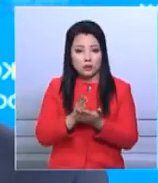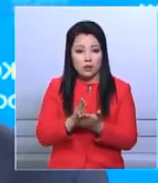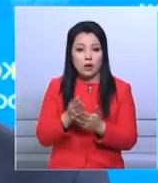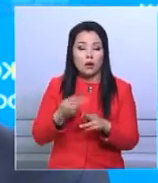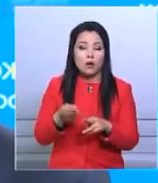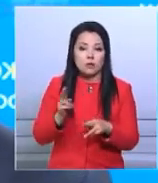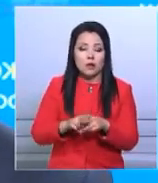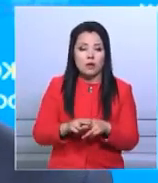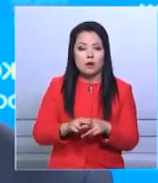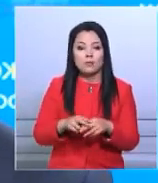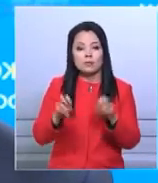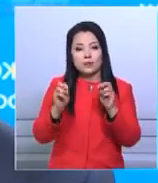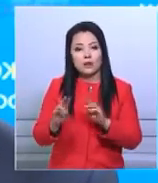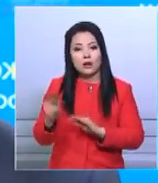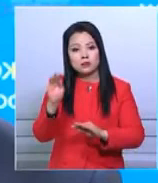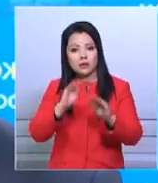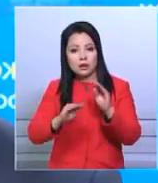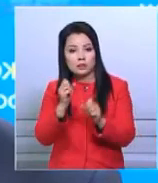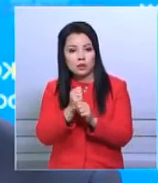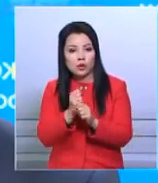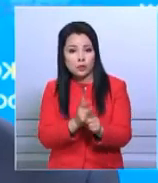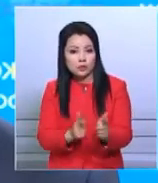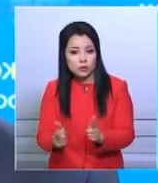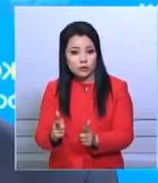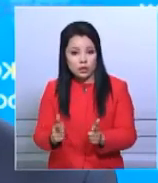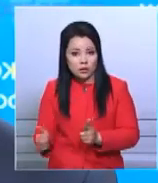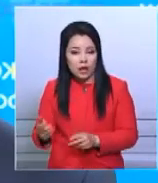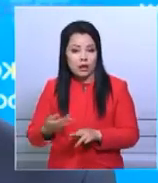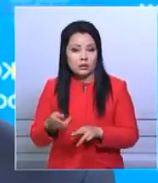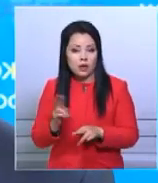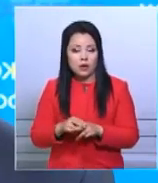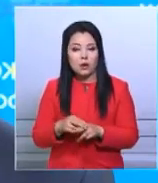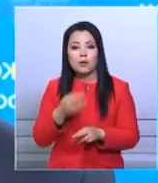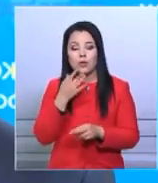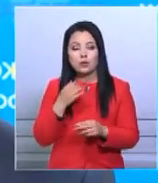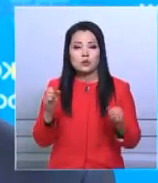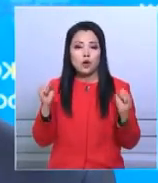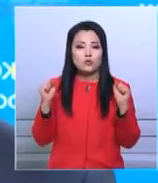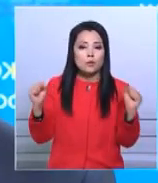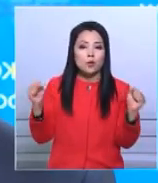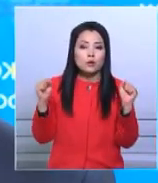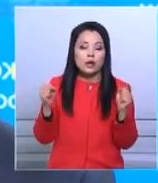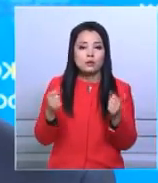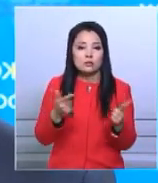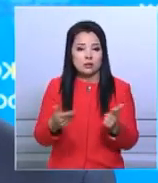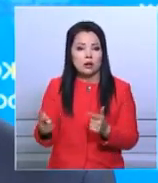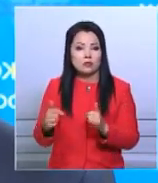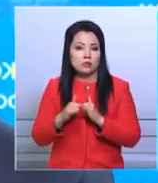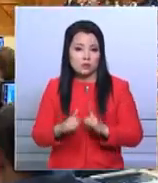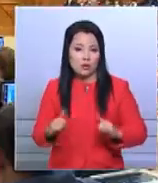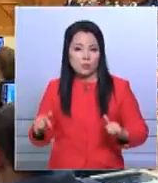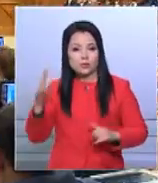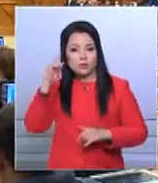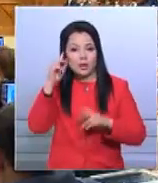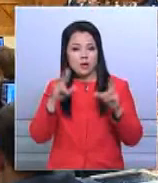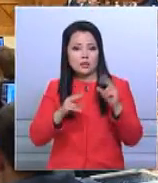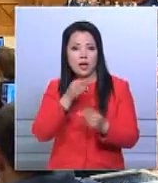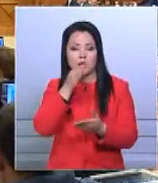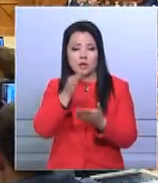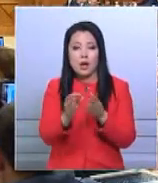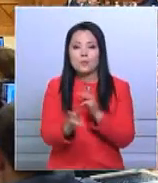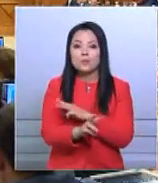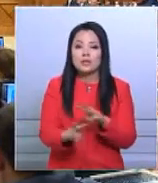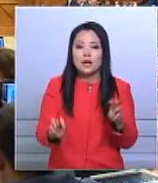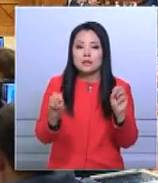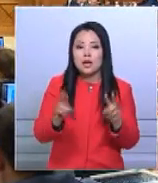Сол механизмдерді дұрыстасақ, бұқаралық спортты дамытамыз деген үміт болады. Министрдің